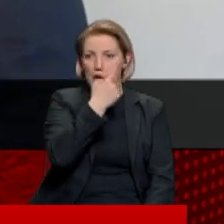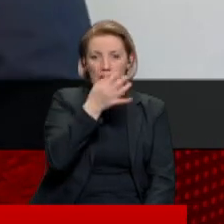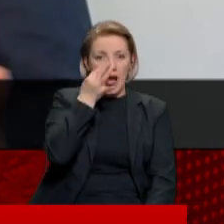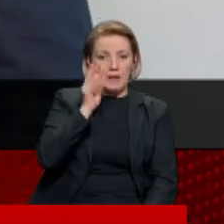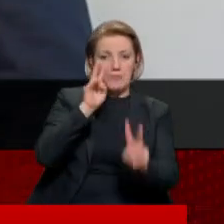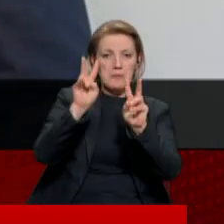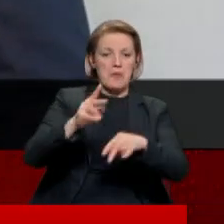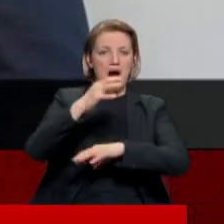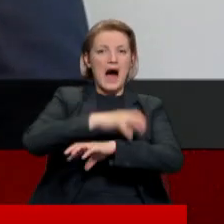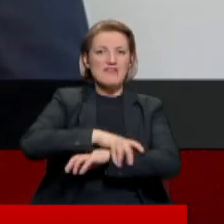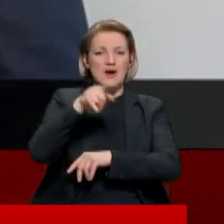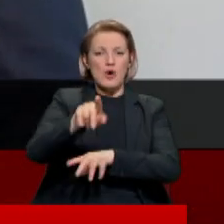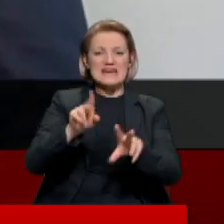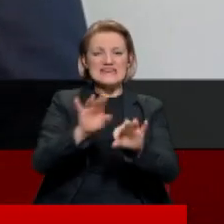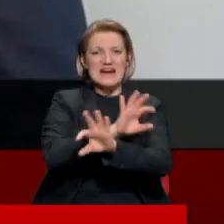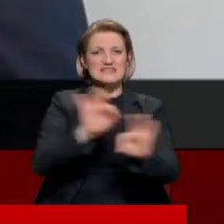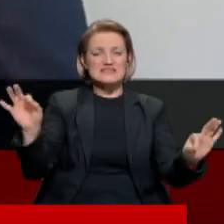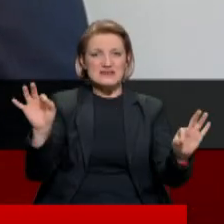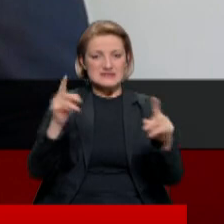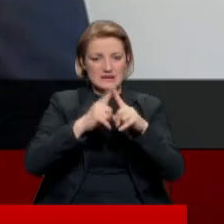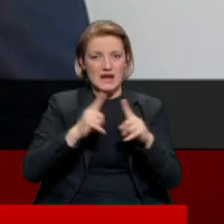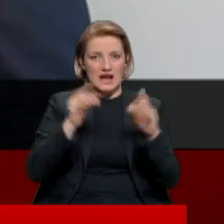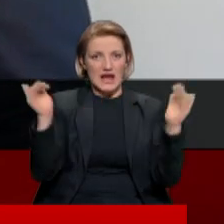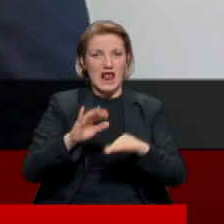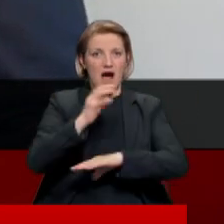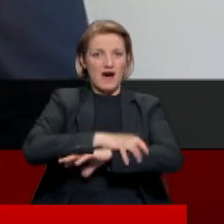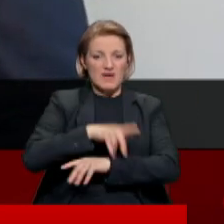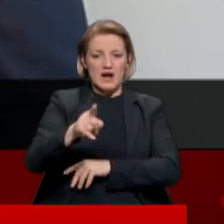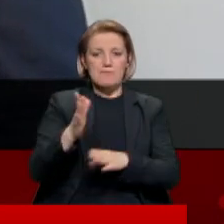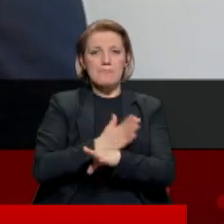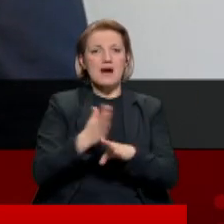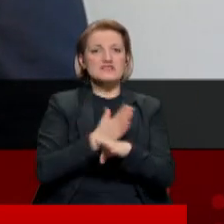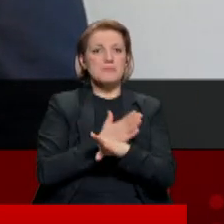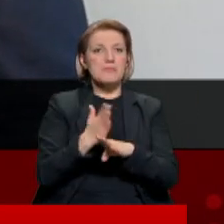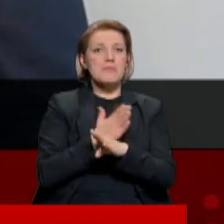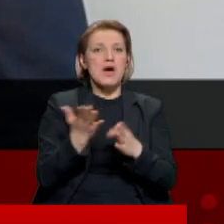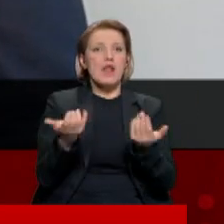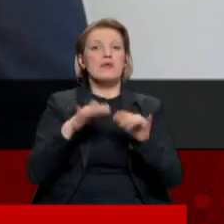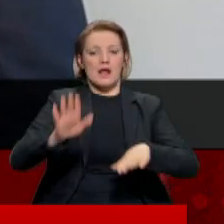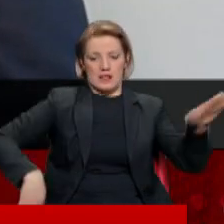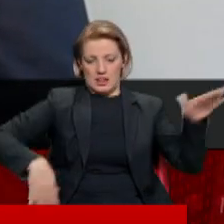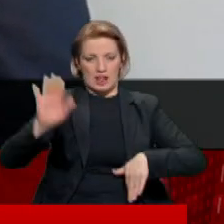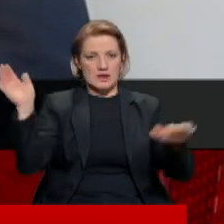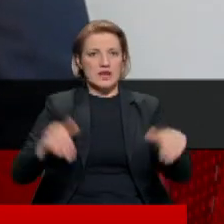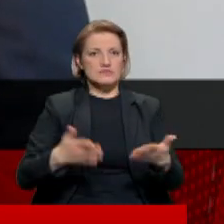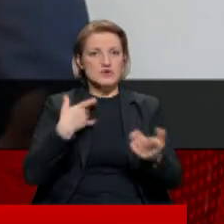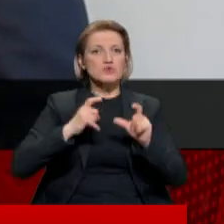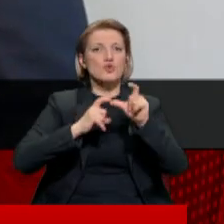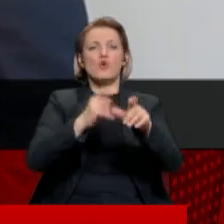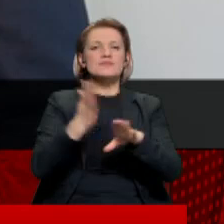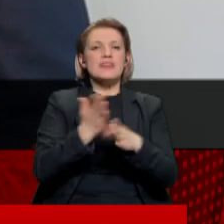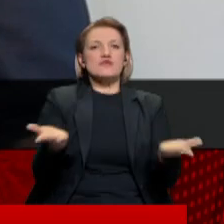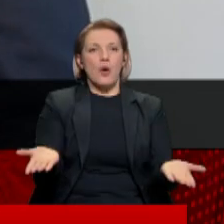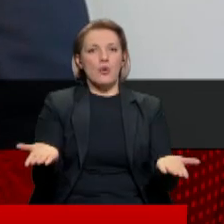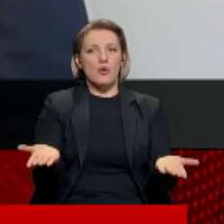gördük. AFAD oraya yetersiz sayıda gelen AFAD alet edevatını almadan gelmiş. Soruyoruz, neden